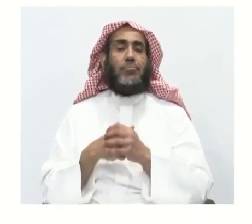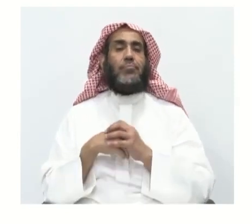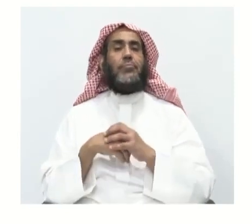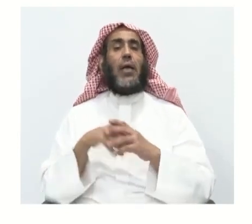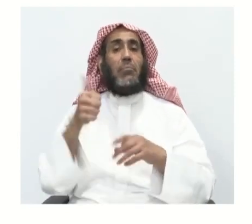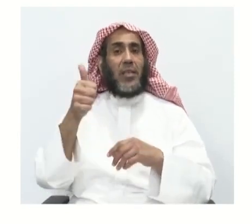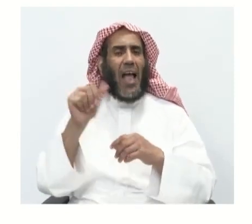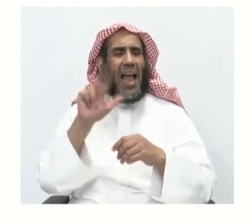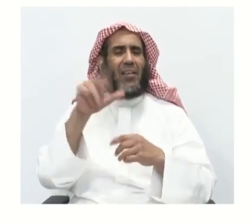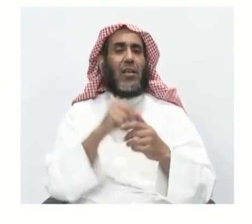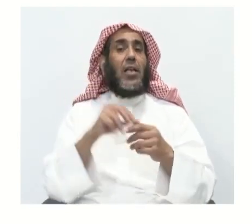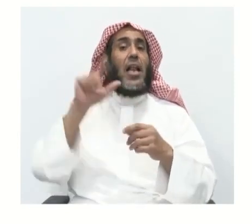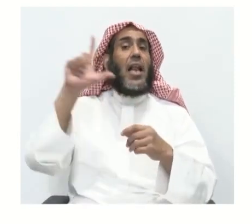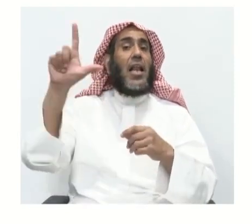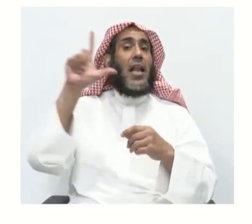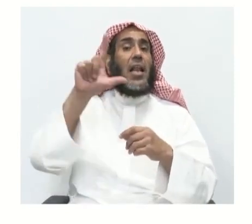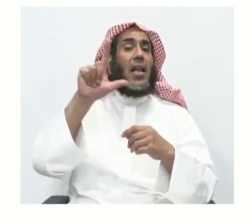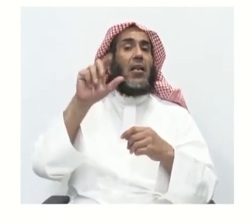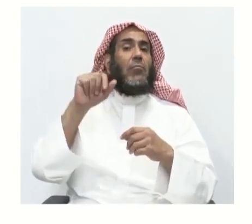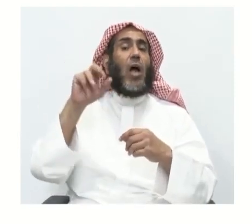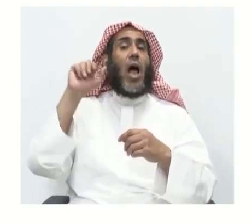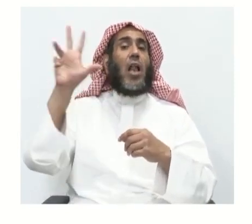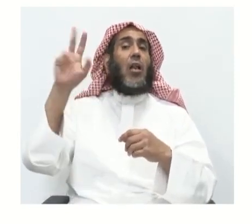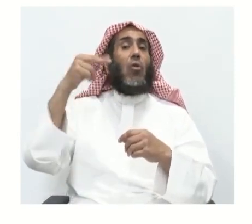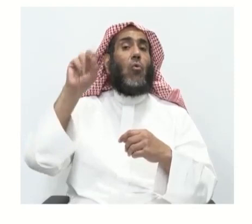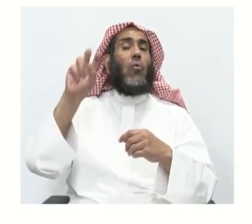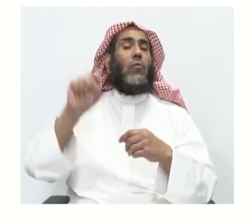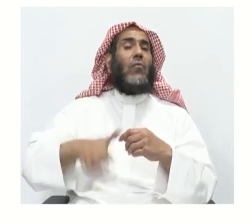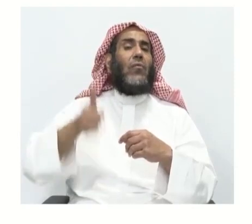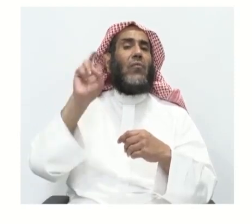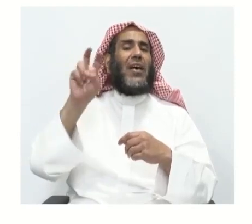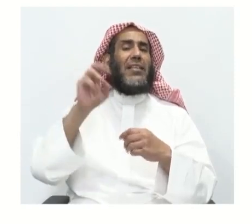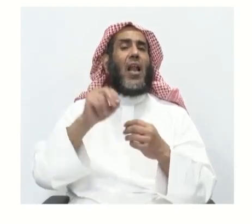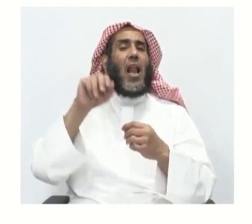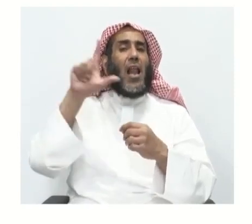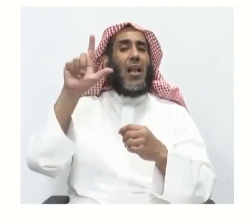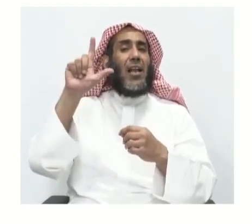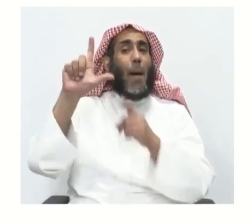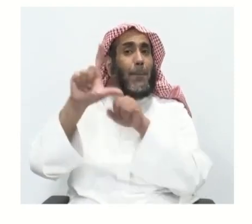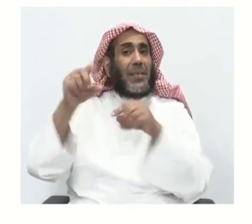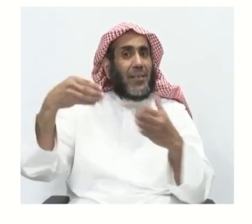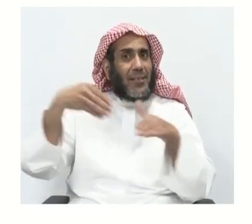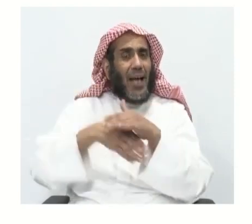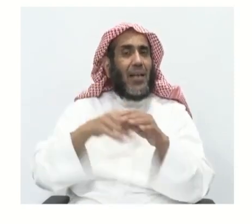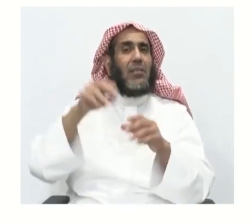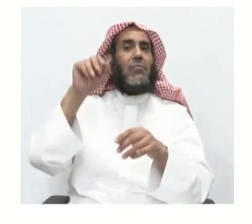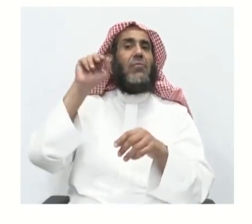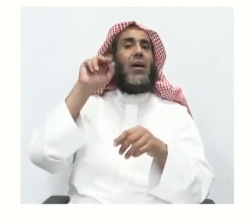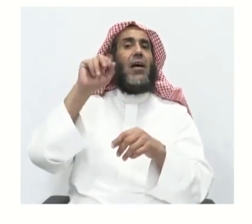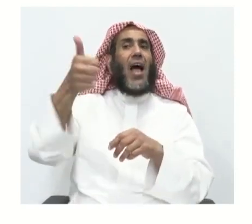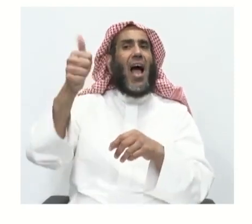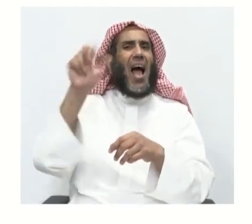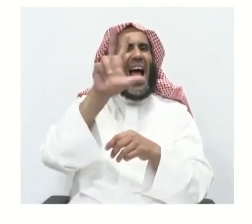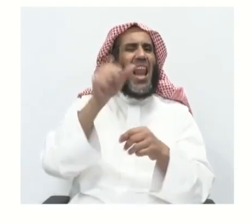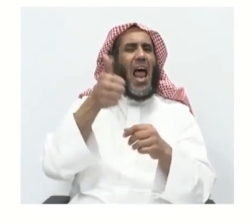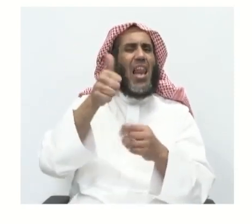التعريف لل عفات يصلها العفه فدخلت على لام الجر لام الجر فهنا حذفت ال التعريف